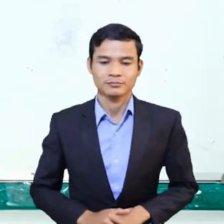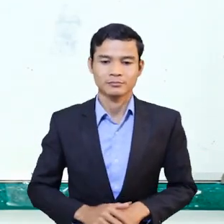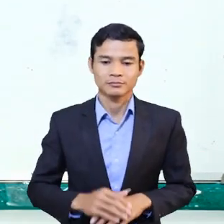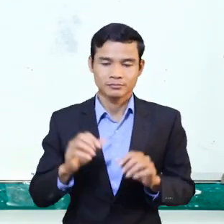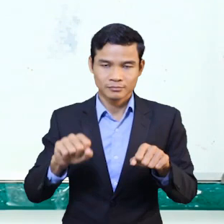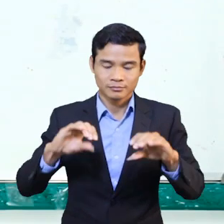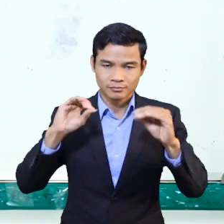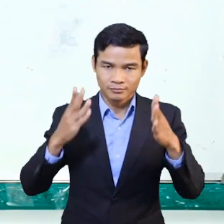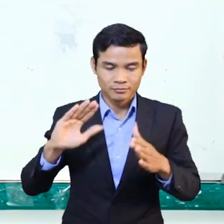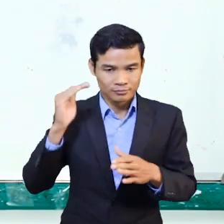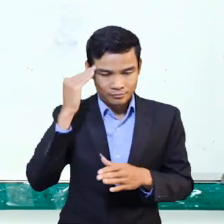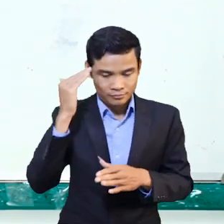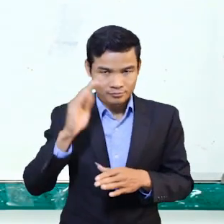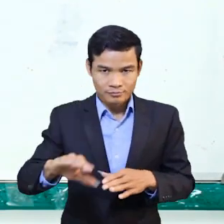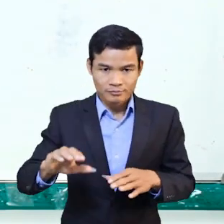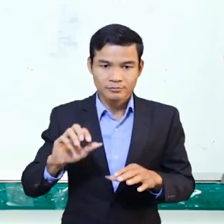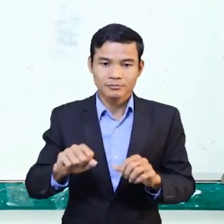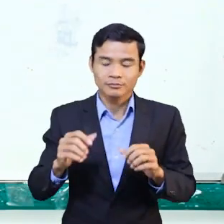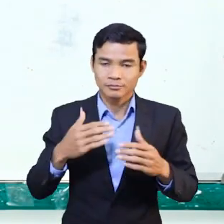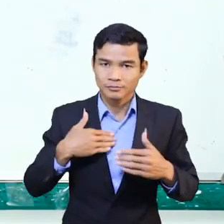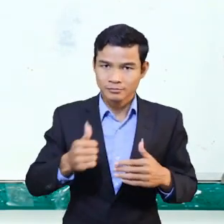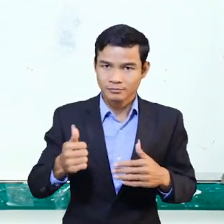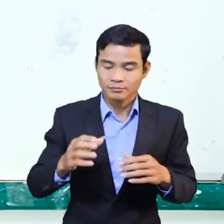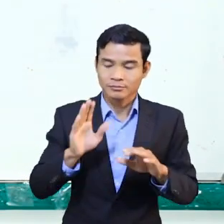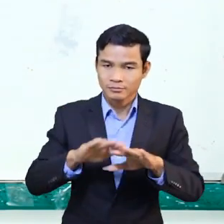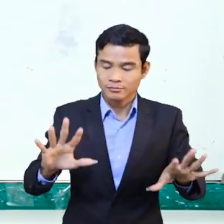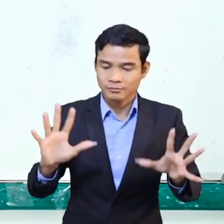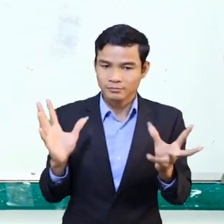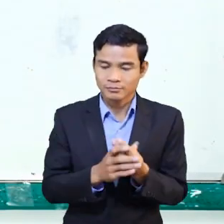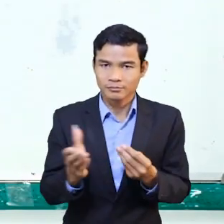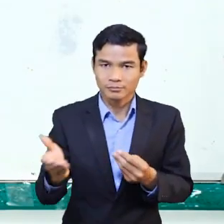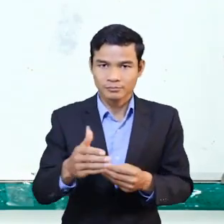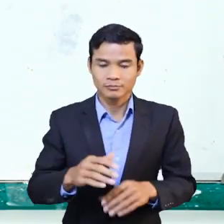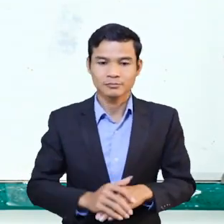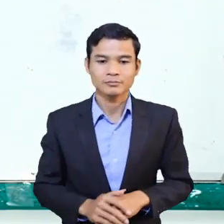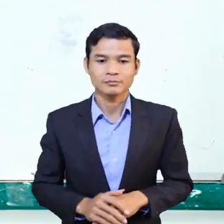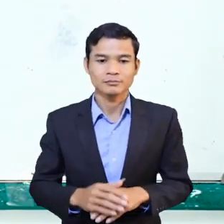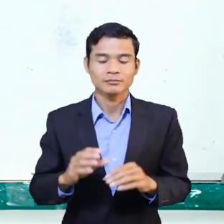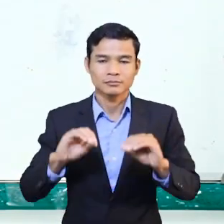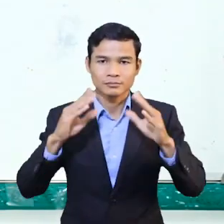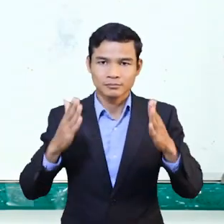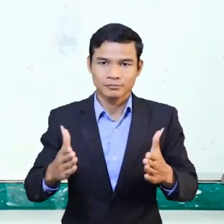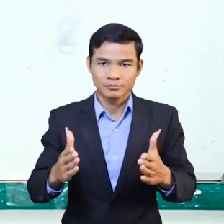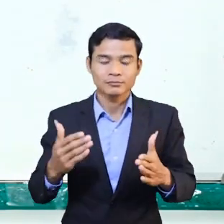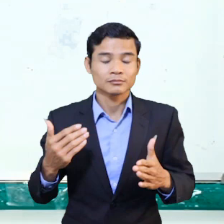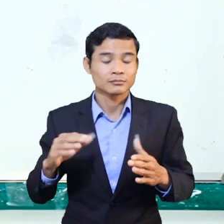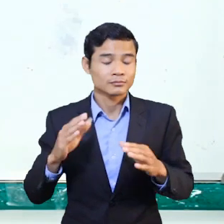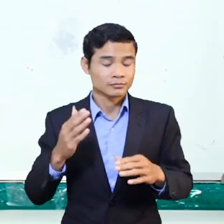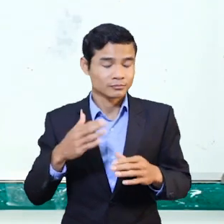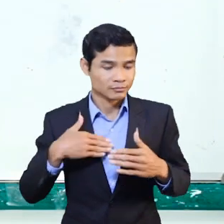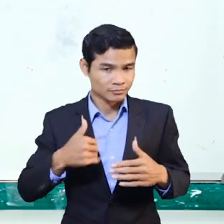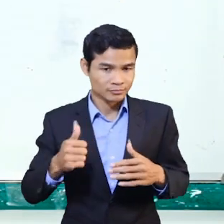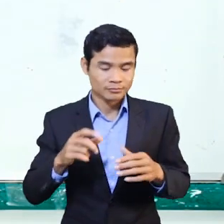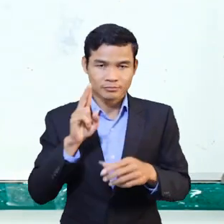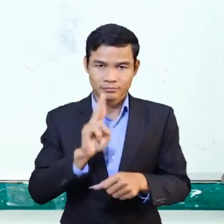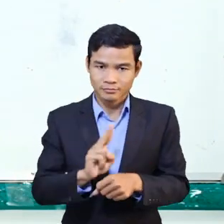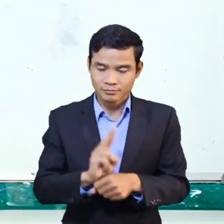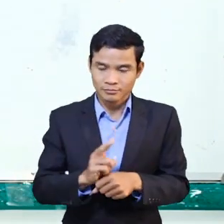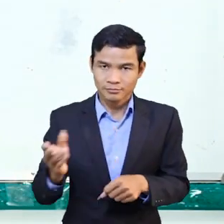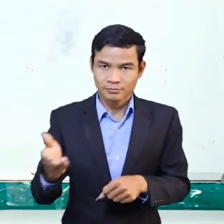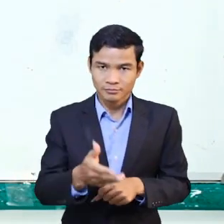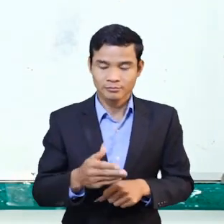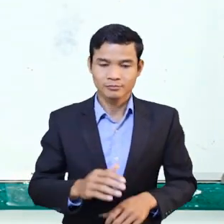Chà, nếu cô sẵn khâm thá, con tầng ạc nế sọc sạc bài cực nế nè con. Chà, chồng này nếu cô vấn chà, nếu cô sọc sạc bài thơm mà đà